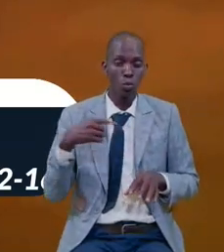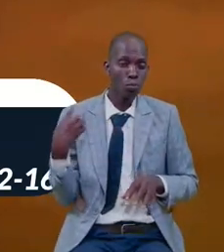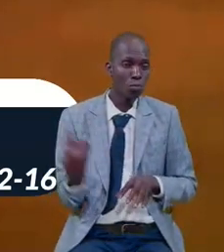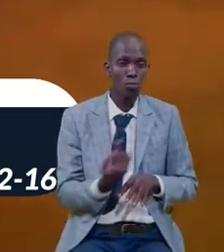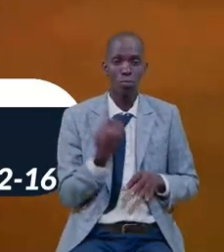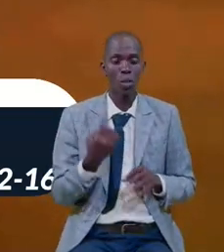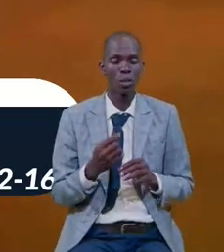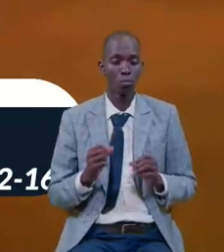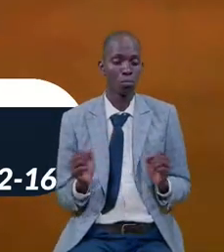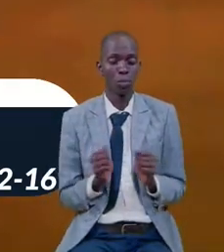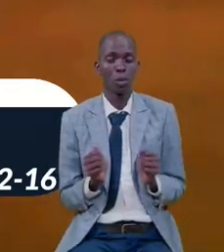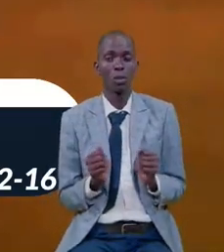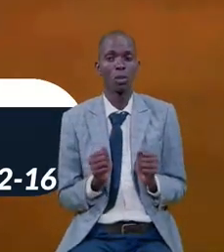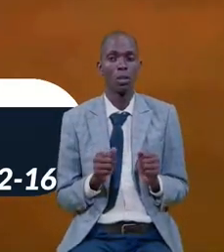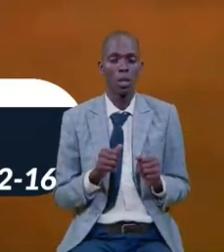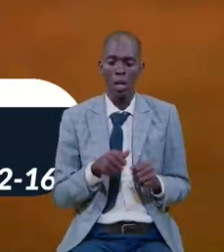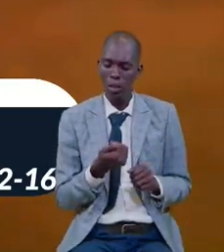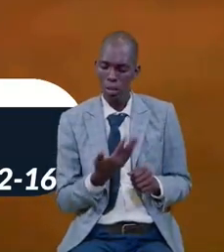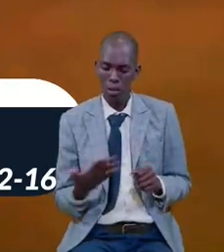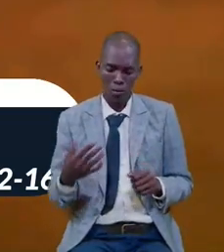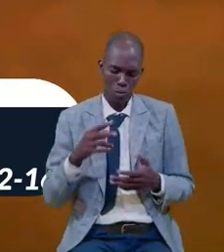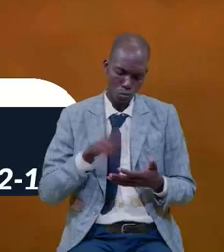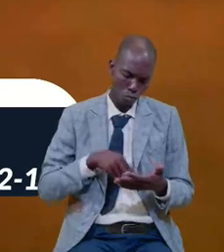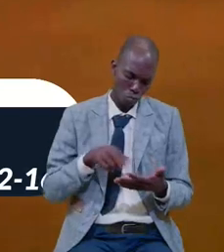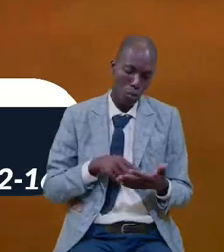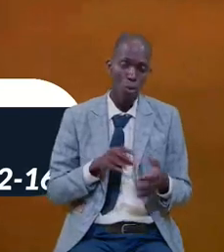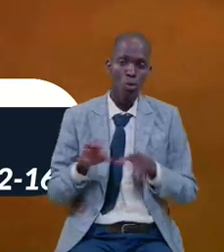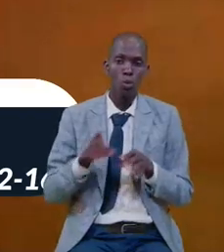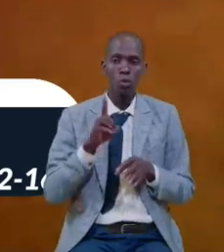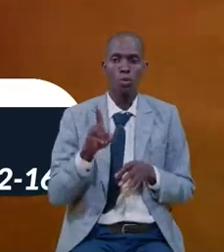tremblez devant Dieu de tout ce qu'on lit?